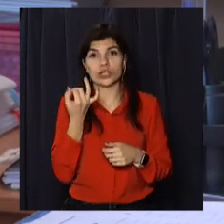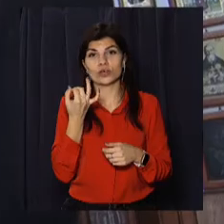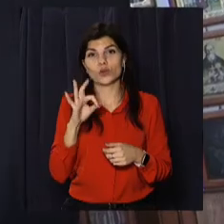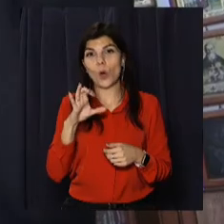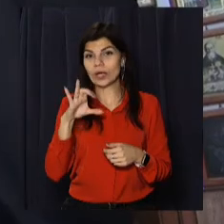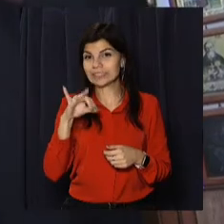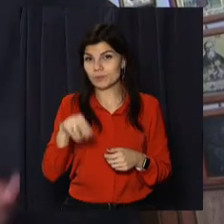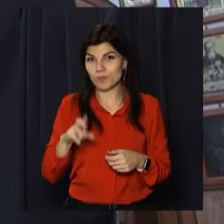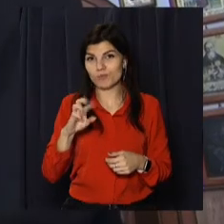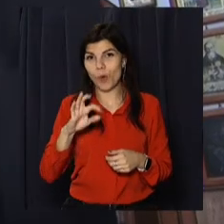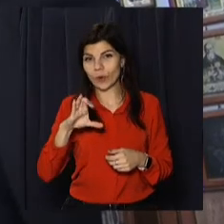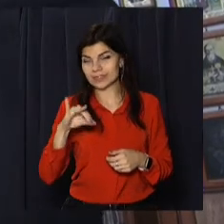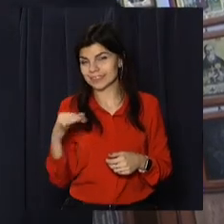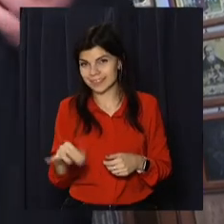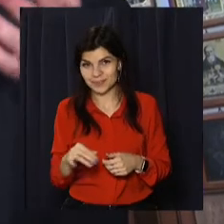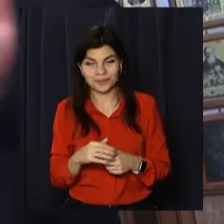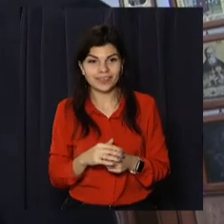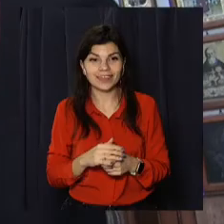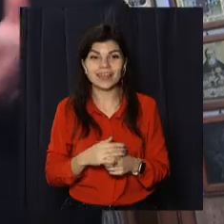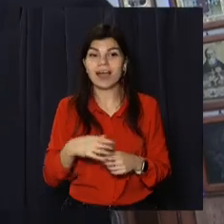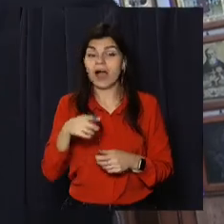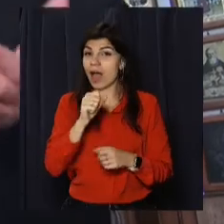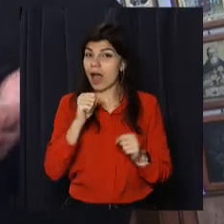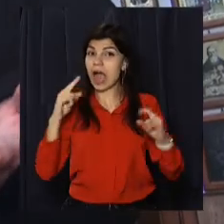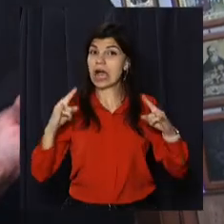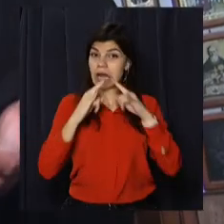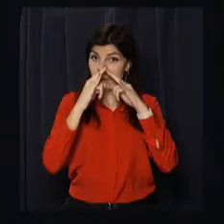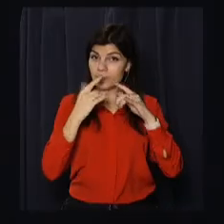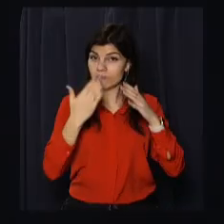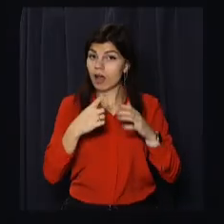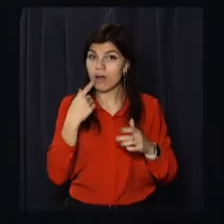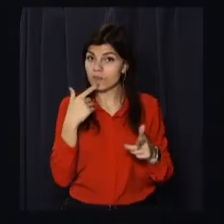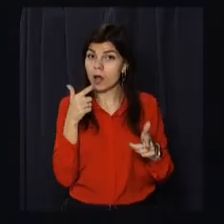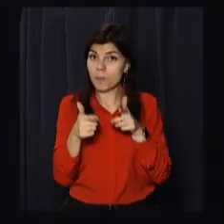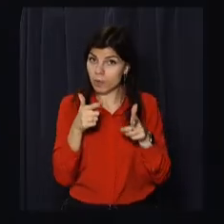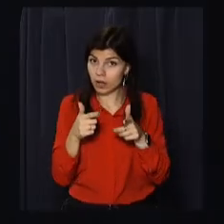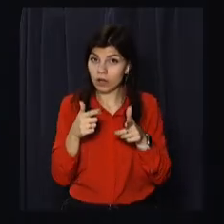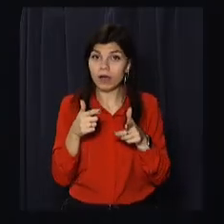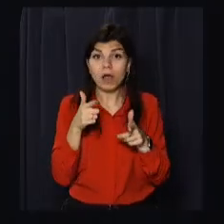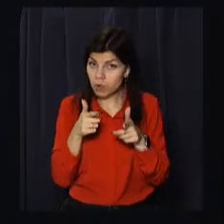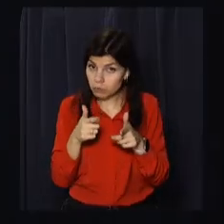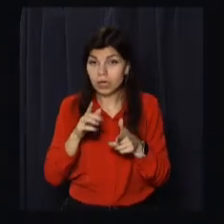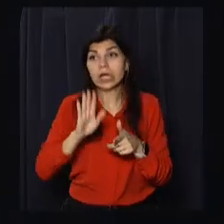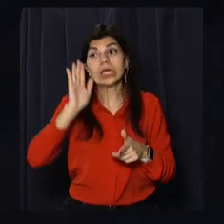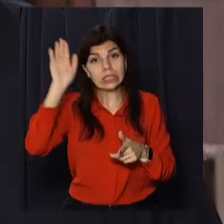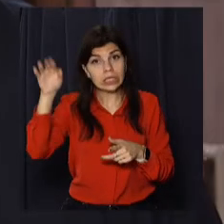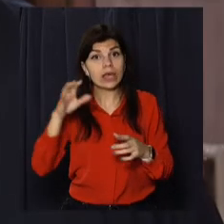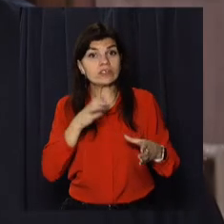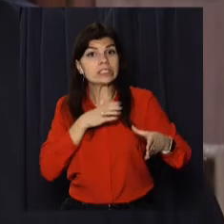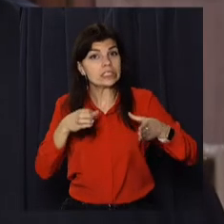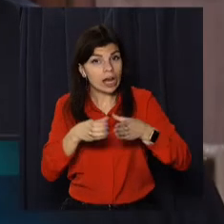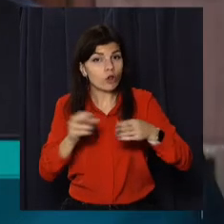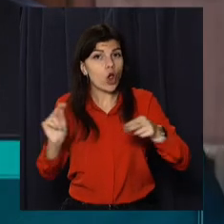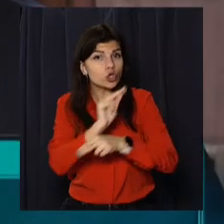«Йосип-босий». А от настоятель Свято-Покровської церкви Максим Злобін каже, лаєтесь, йдіть до церкви та лікуйте душу.